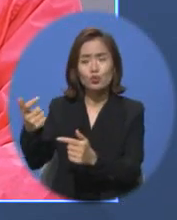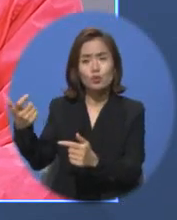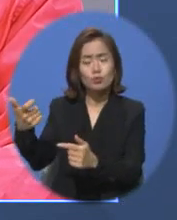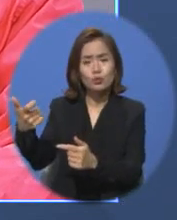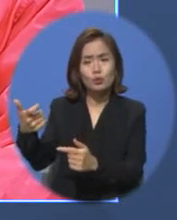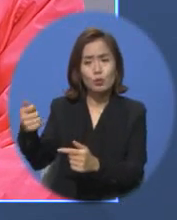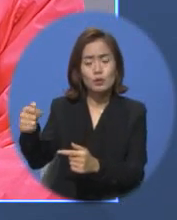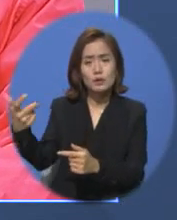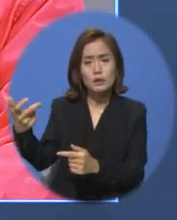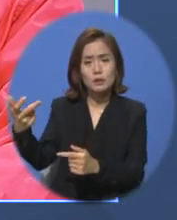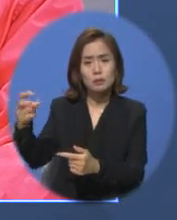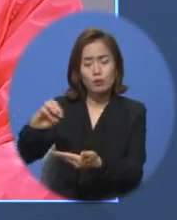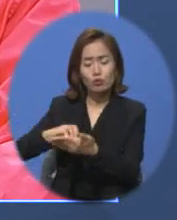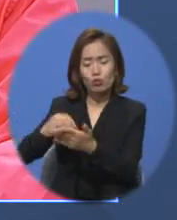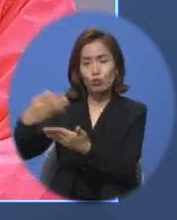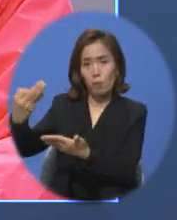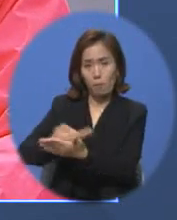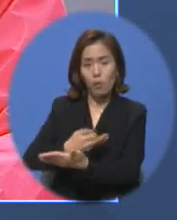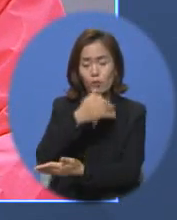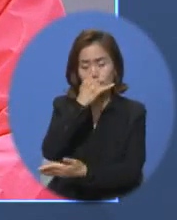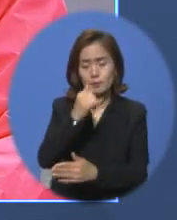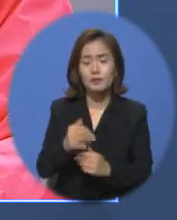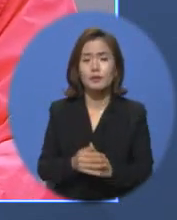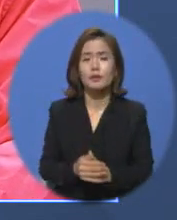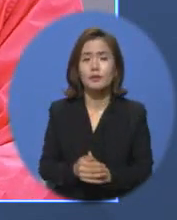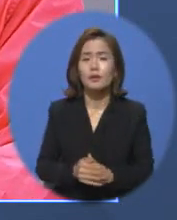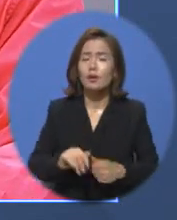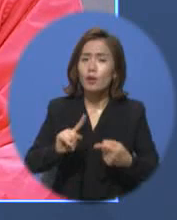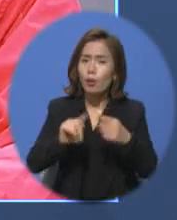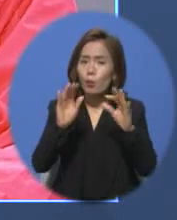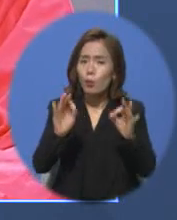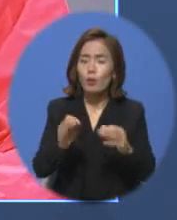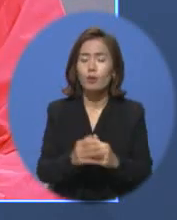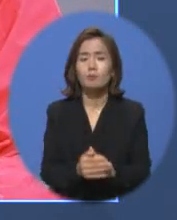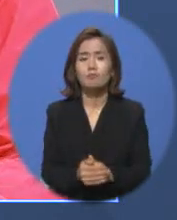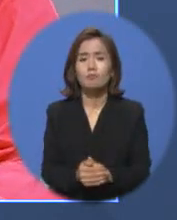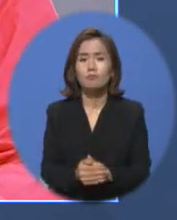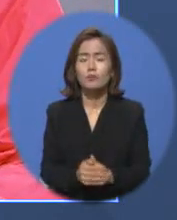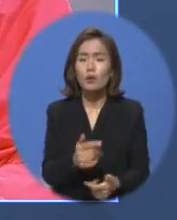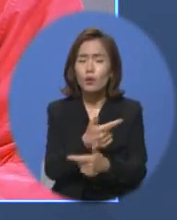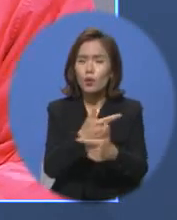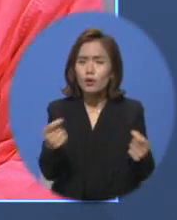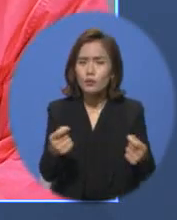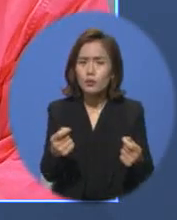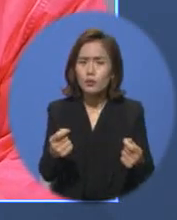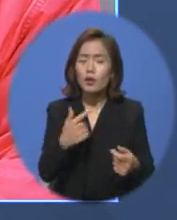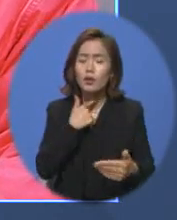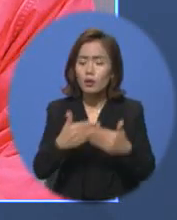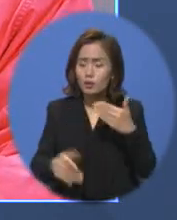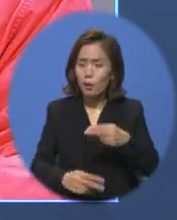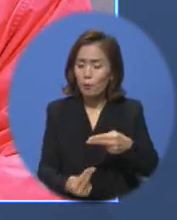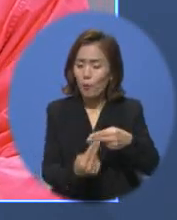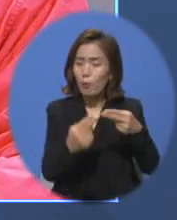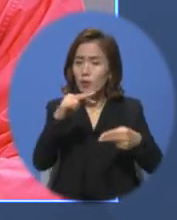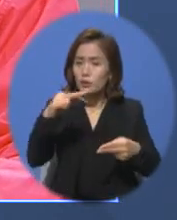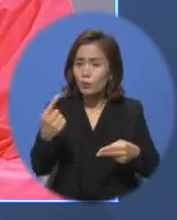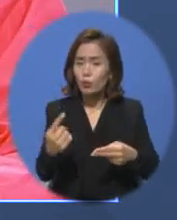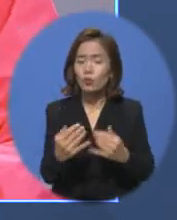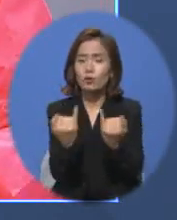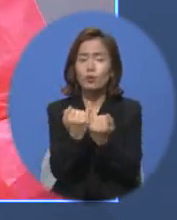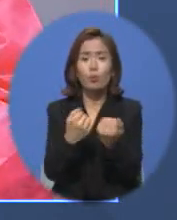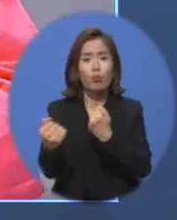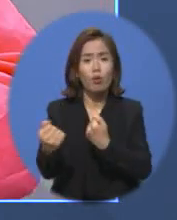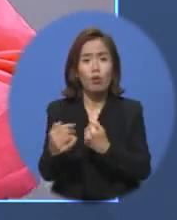은약65만원에서 70만원정도를번다.이때문에 경력이동일